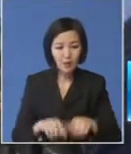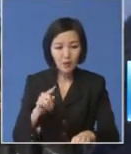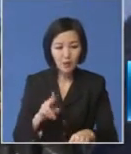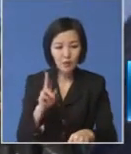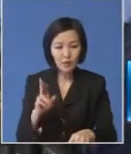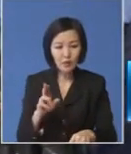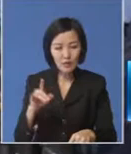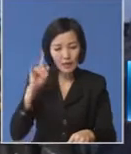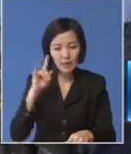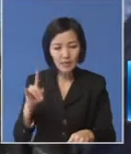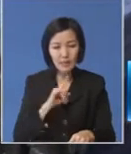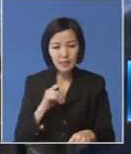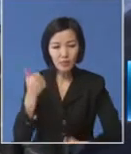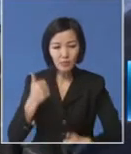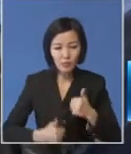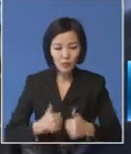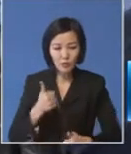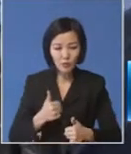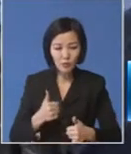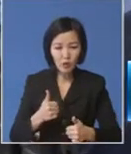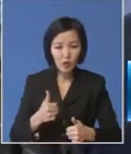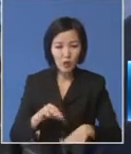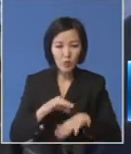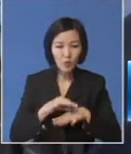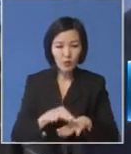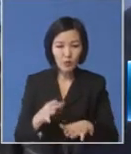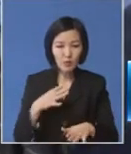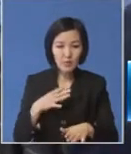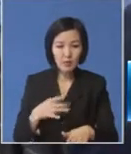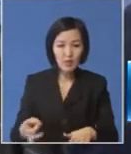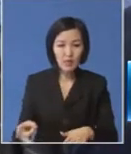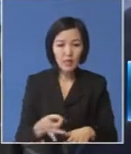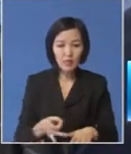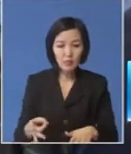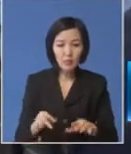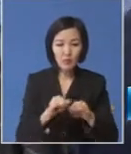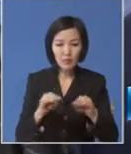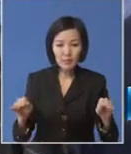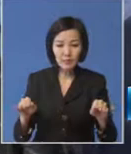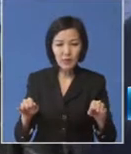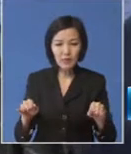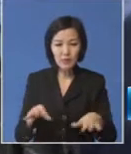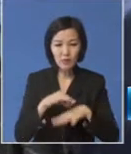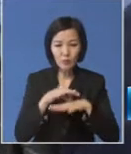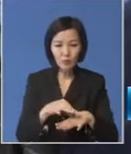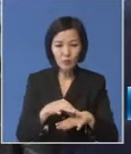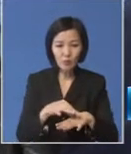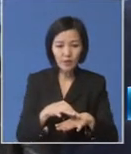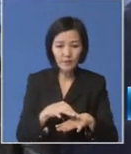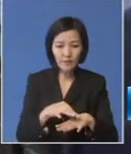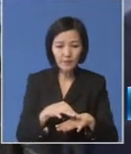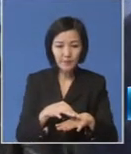конкурсы өткізді. Енді қазір республикалық деңгейде өткізуге осындай